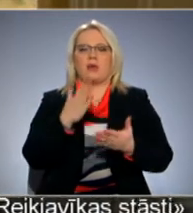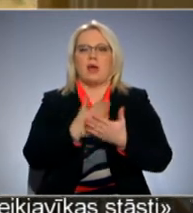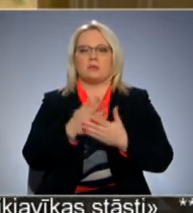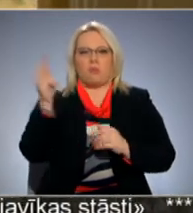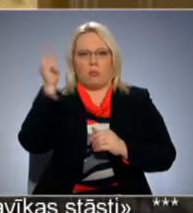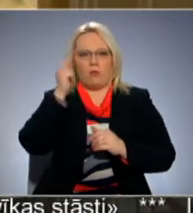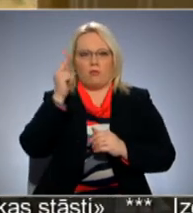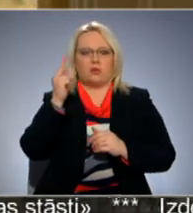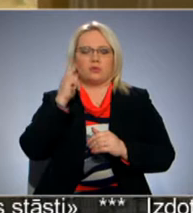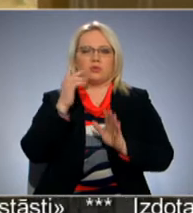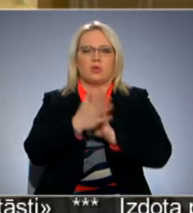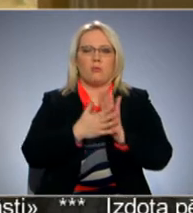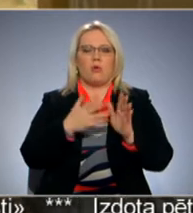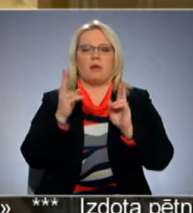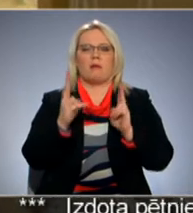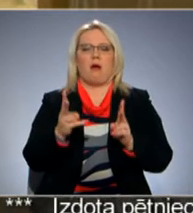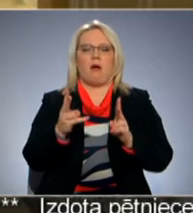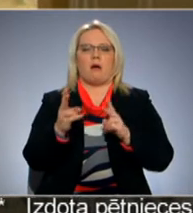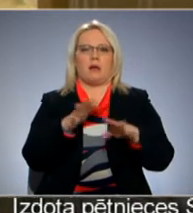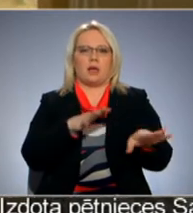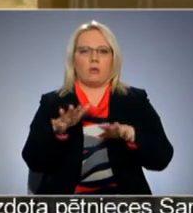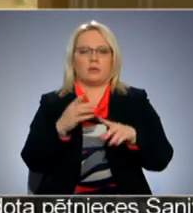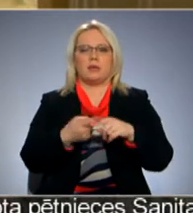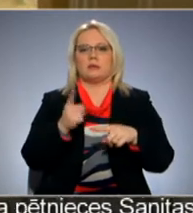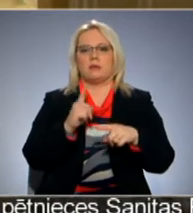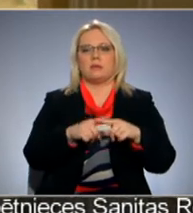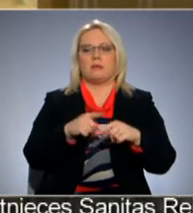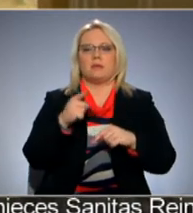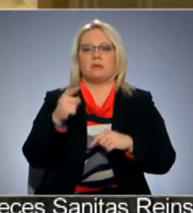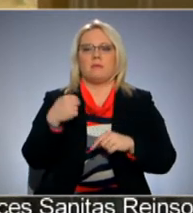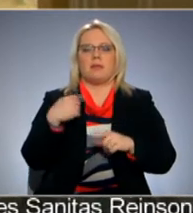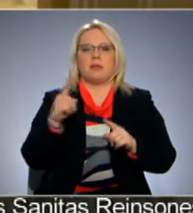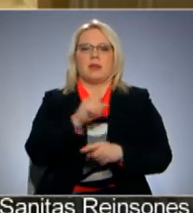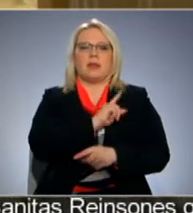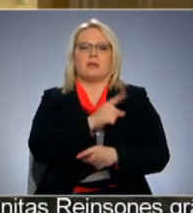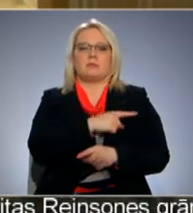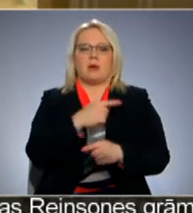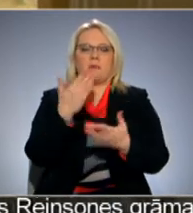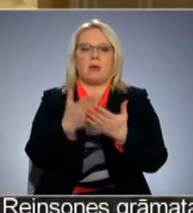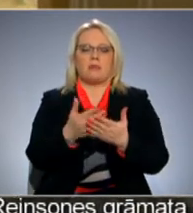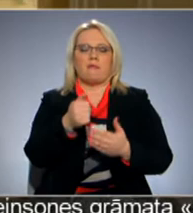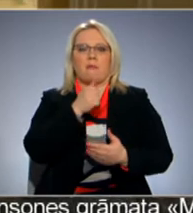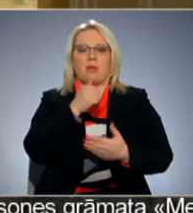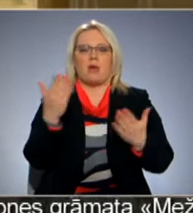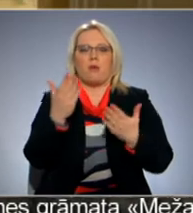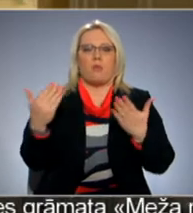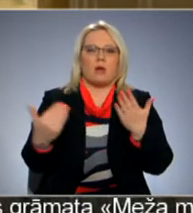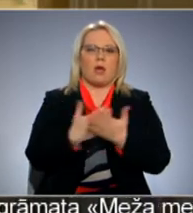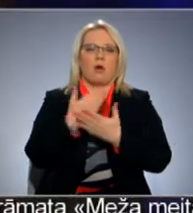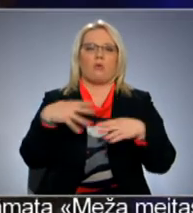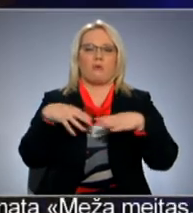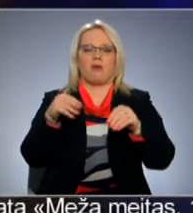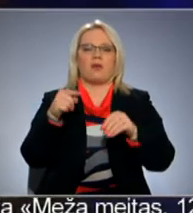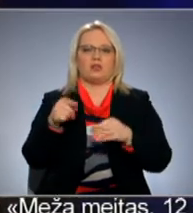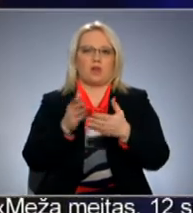apguvusi un saprotu, kā ar to rīkoties. Un tādēļ man arī iespējams piedāvā mēģināt vēl kaut ko jaunu paveikt šajā